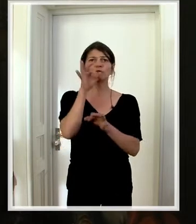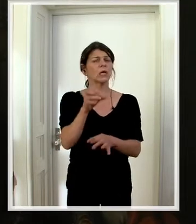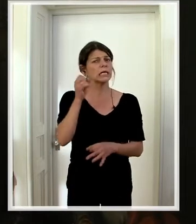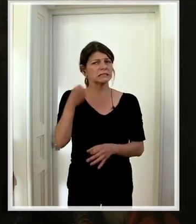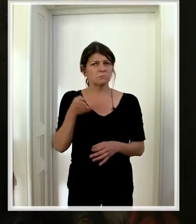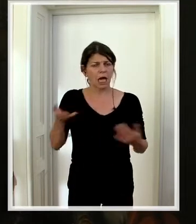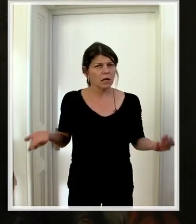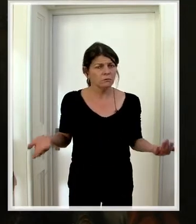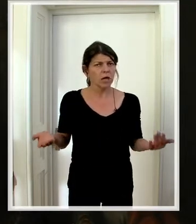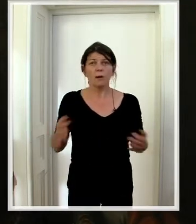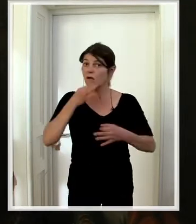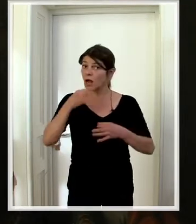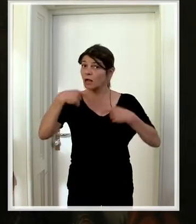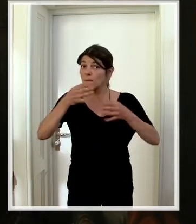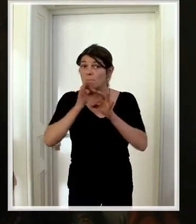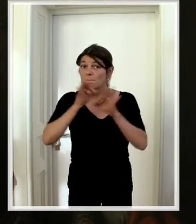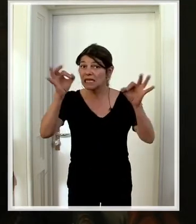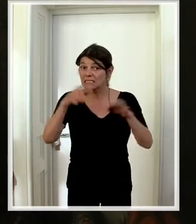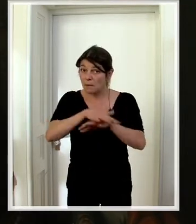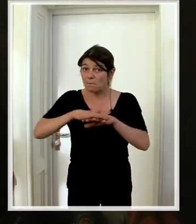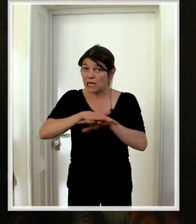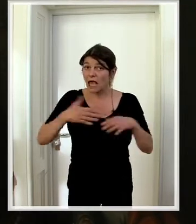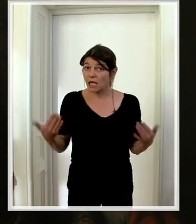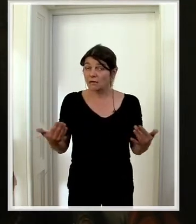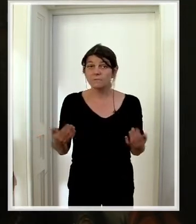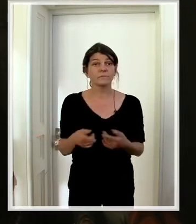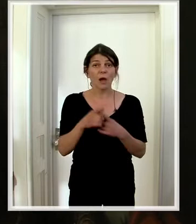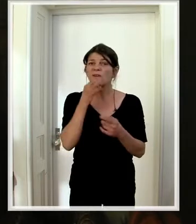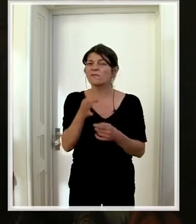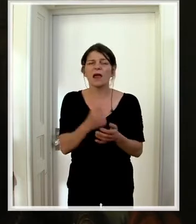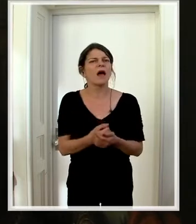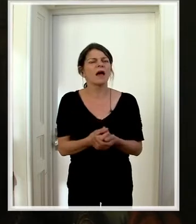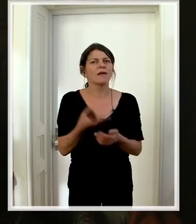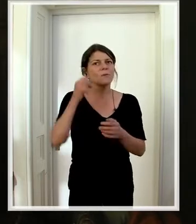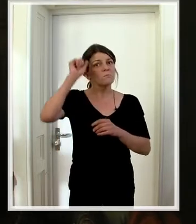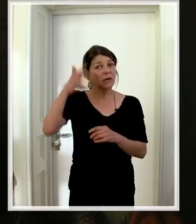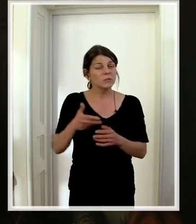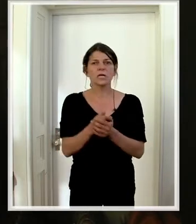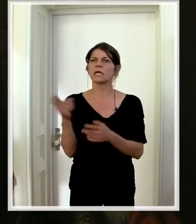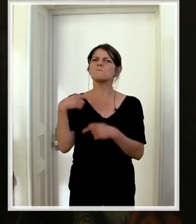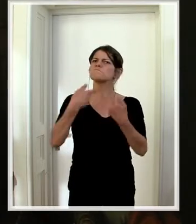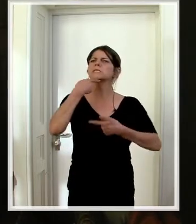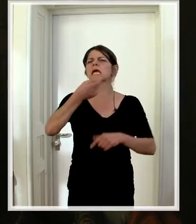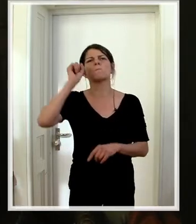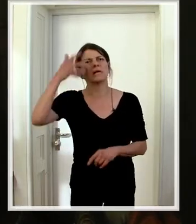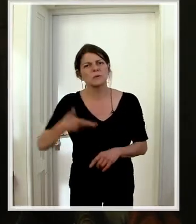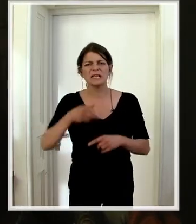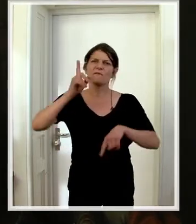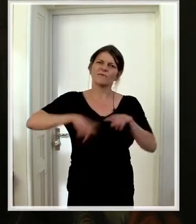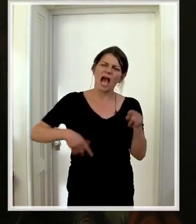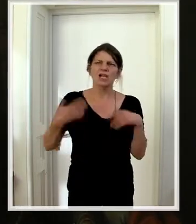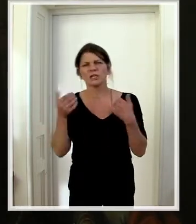natürlich die Frage, ja, wird es denn besser in diesem Bereich? Oder? Die Frage ist auch von der Priorisierung. Ihr sagt immer, Priorisierung ist falsch